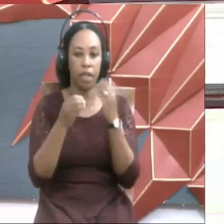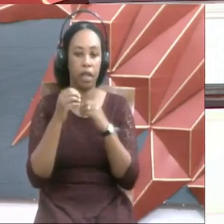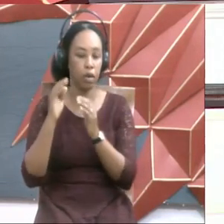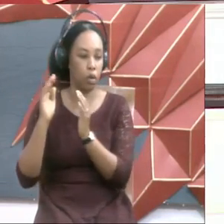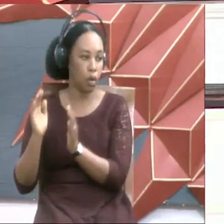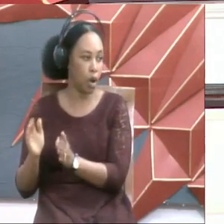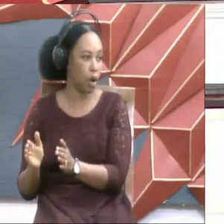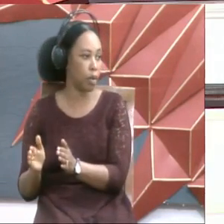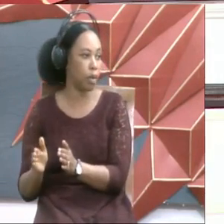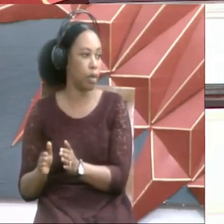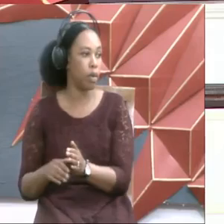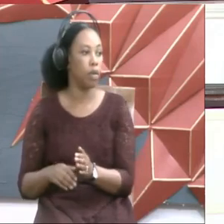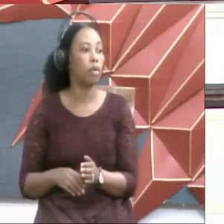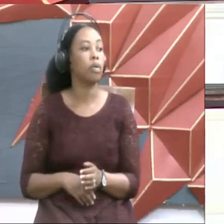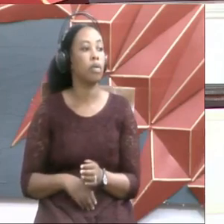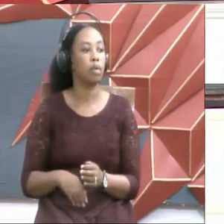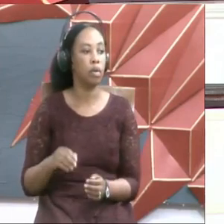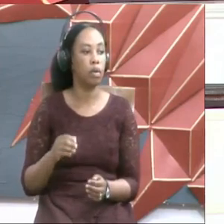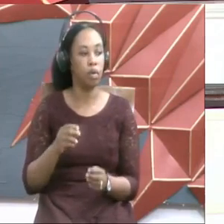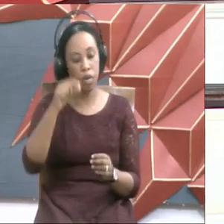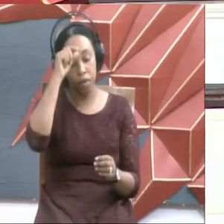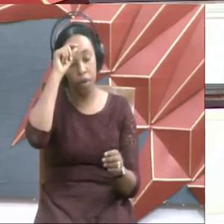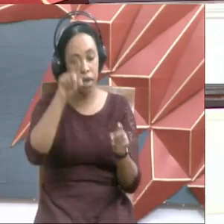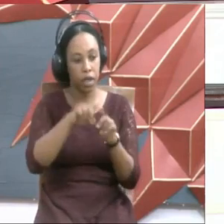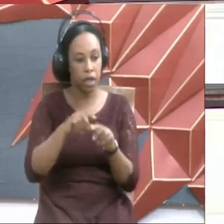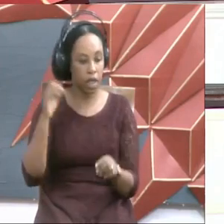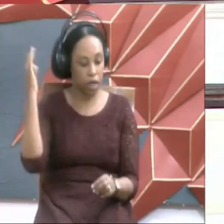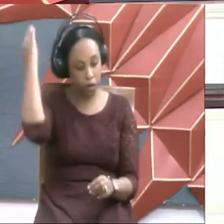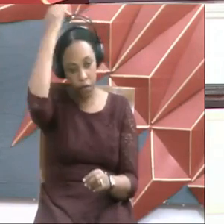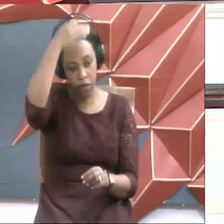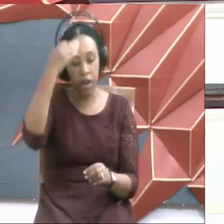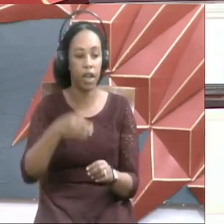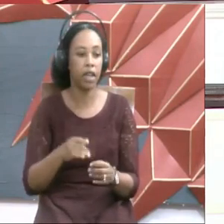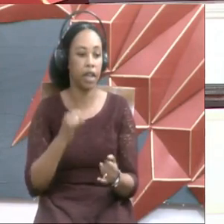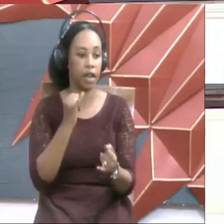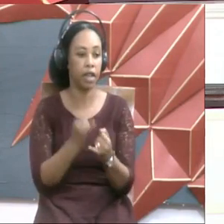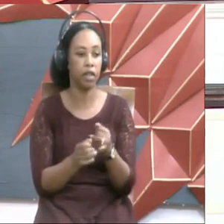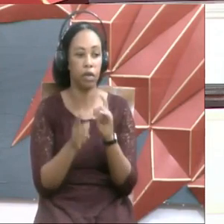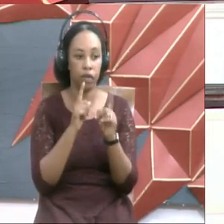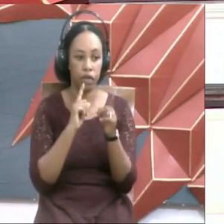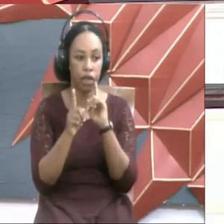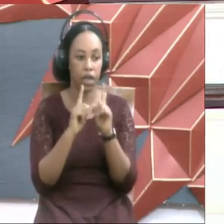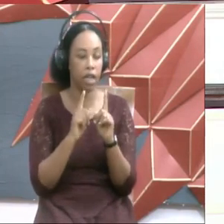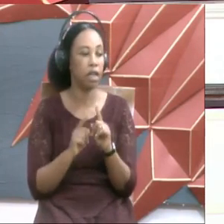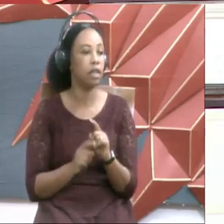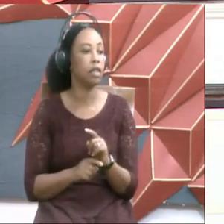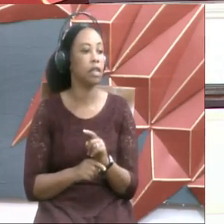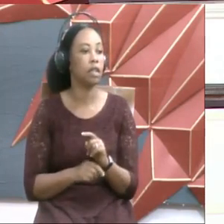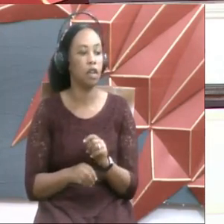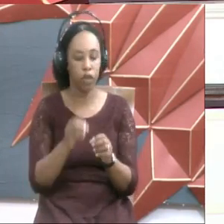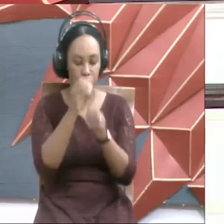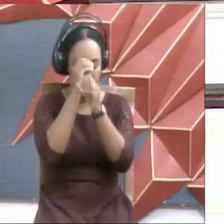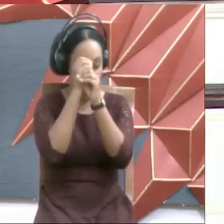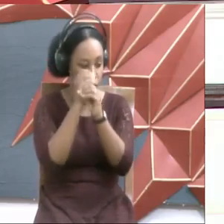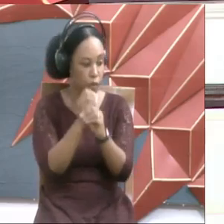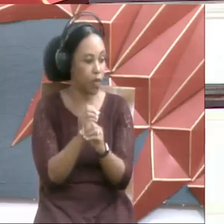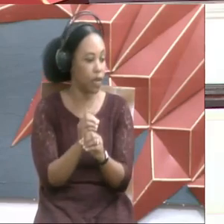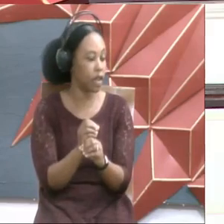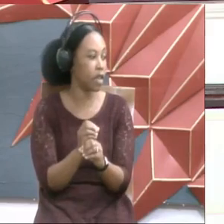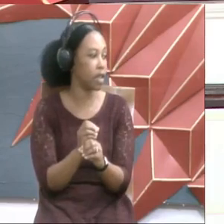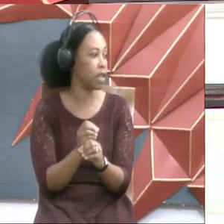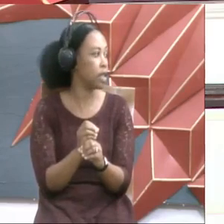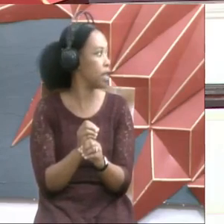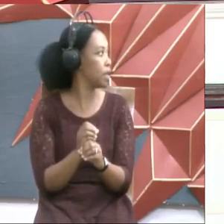Nk'uko mwene data Frank amaze kubivuga n'abandi yabivuze mu kinyabupfura, ariko njyewe narivuga nti